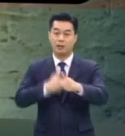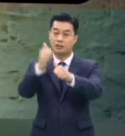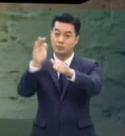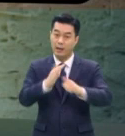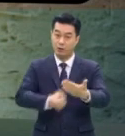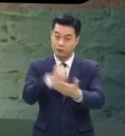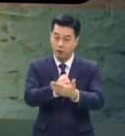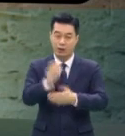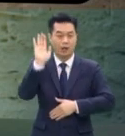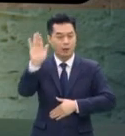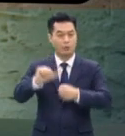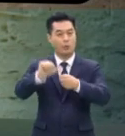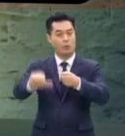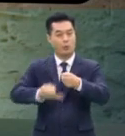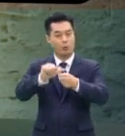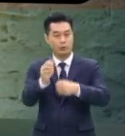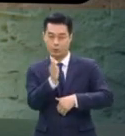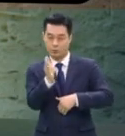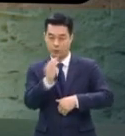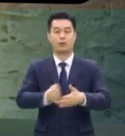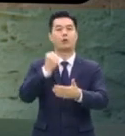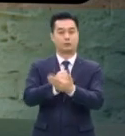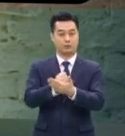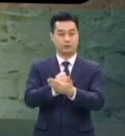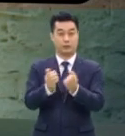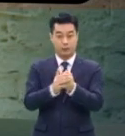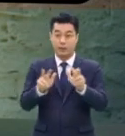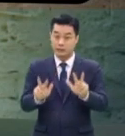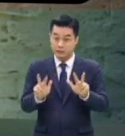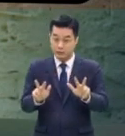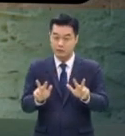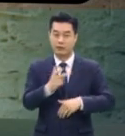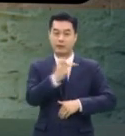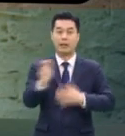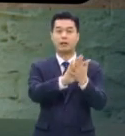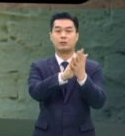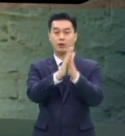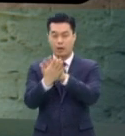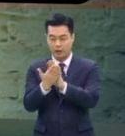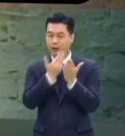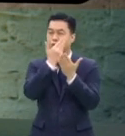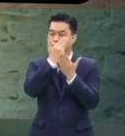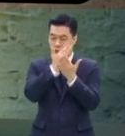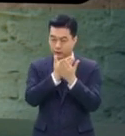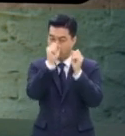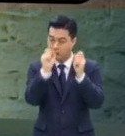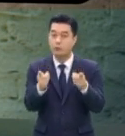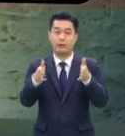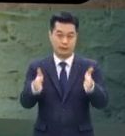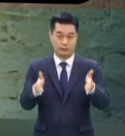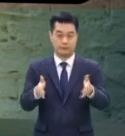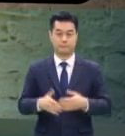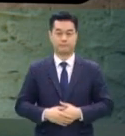길어도 5년 안에 결정 될 것입니다 그래서 지금이 바로 대 전환의 골든 타임입니다